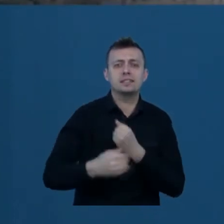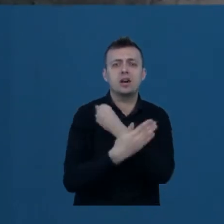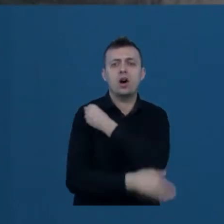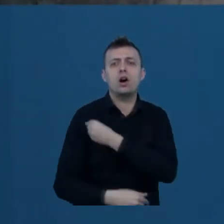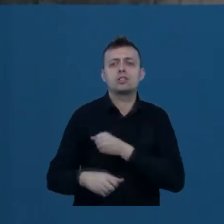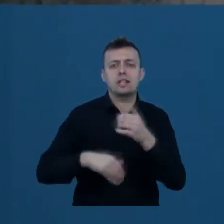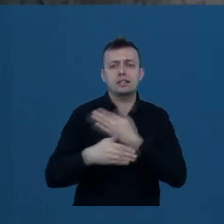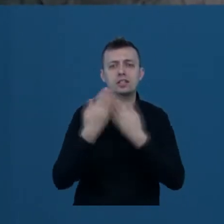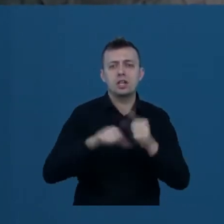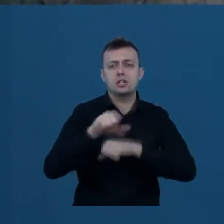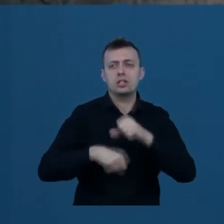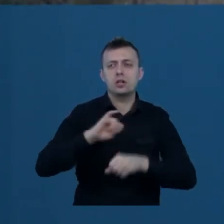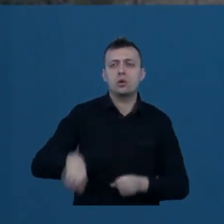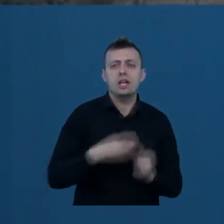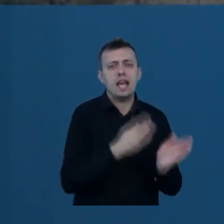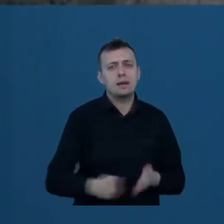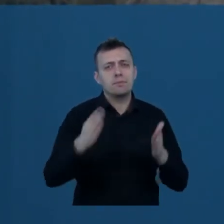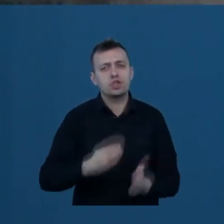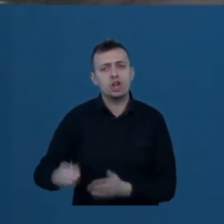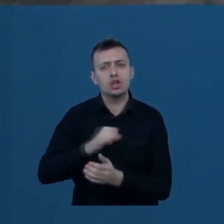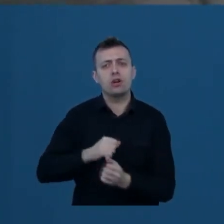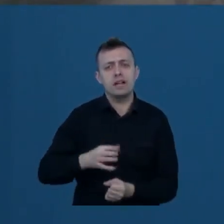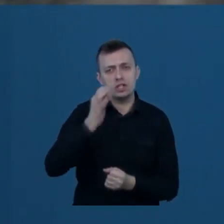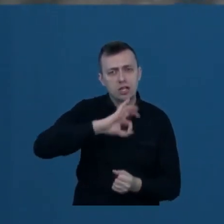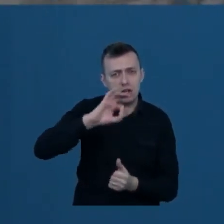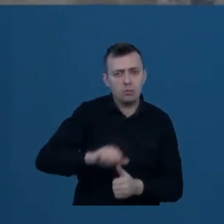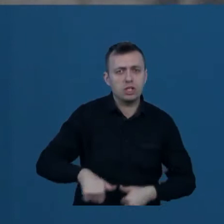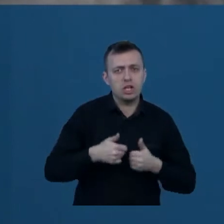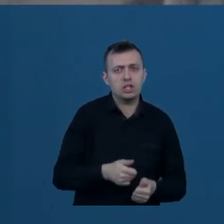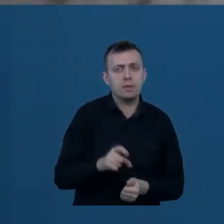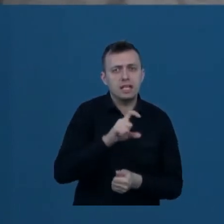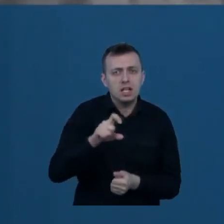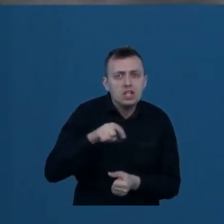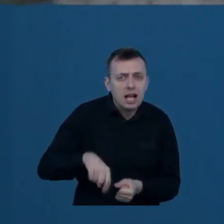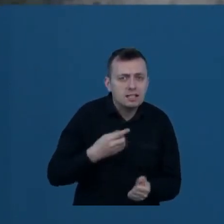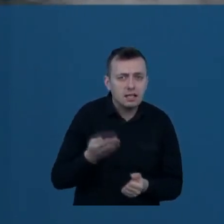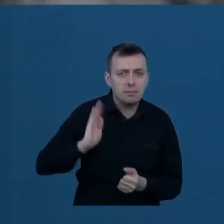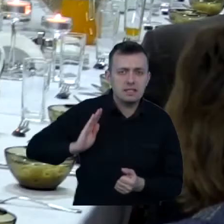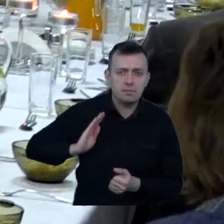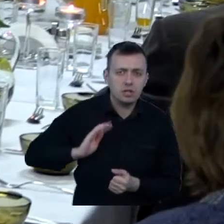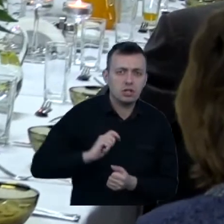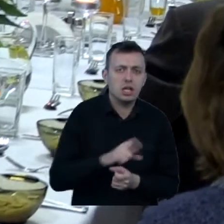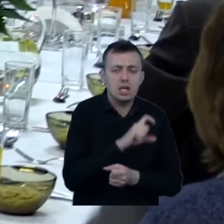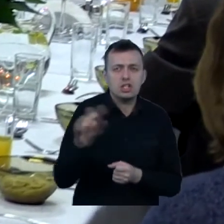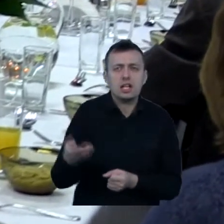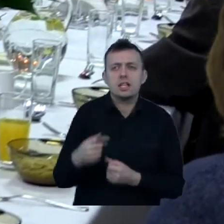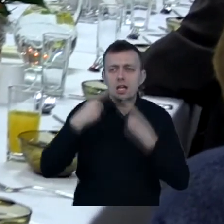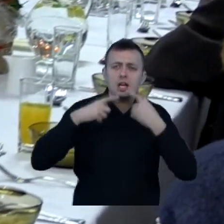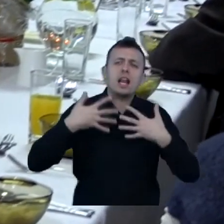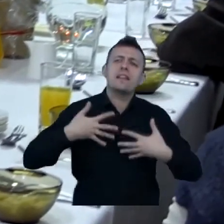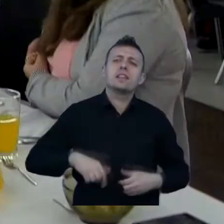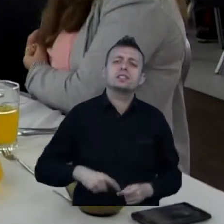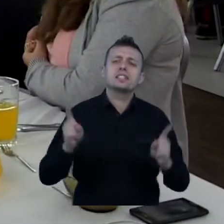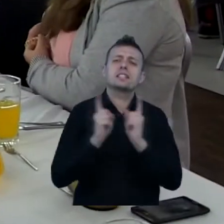i witamy nowy rok. Jak odpowiednio przygotować się do tego wieczoru, aby zabawa była udana i bezpieczna? Święta Bożego